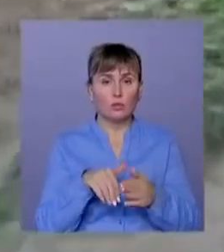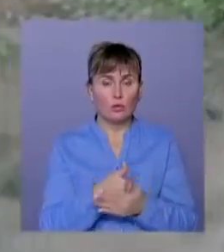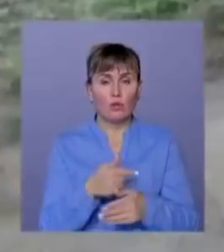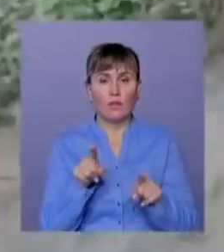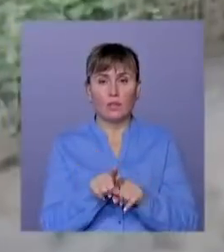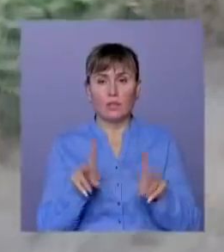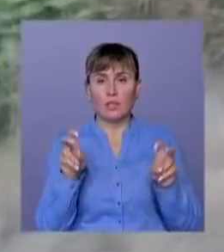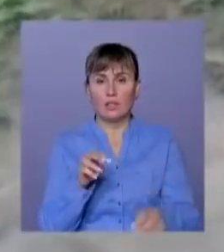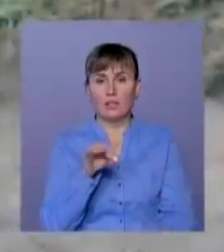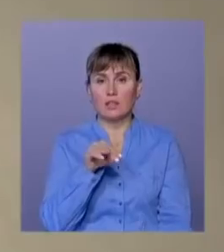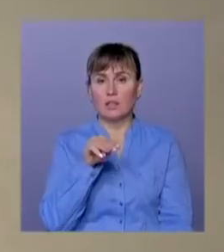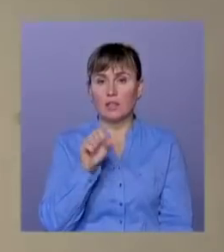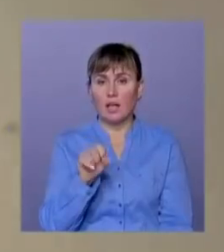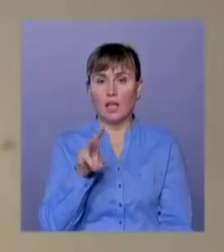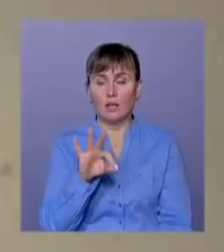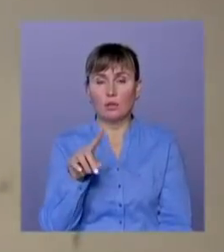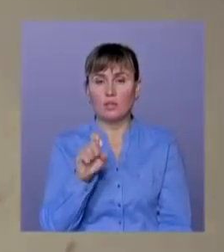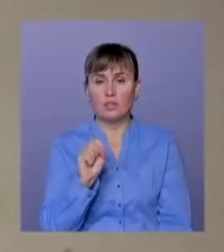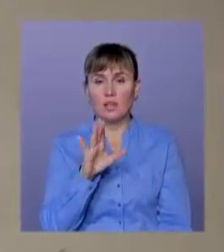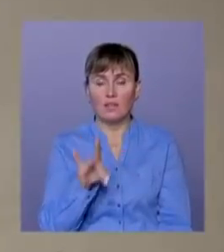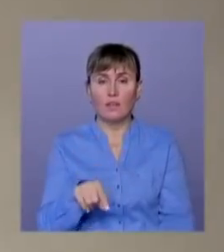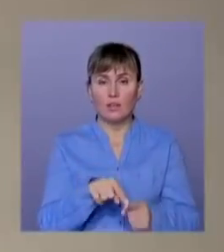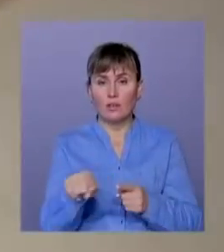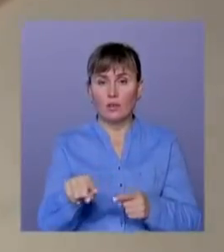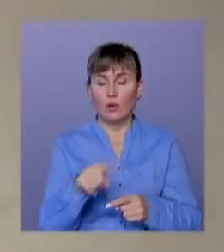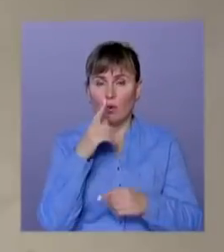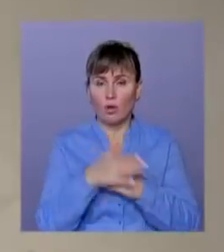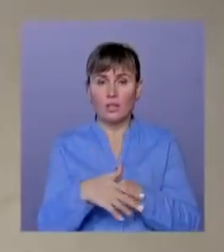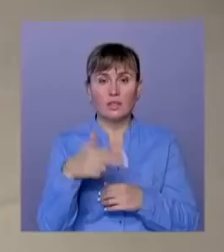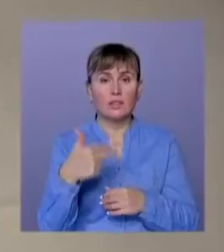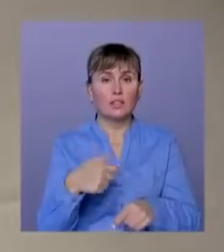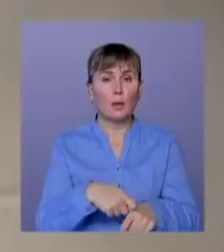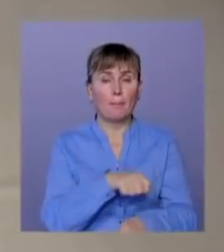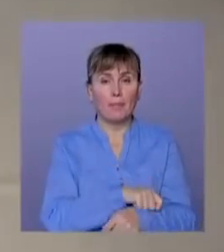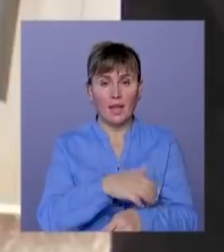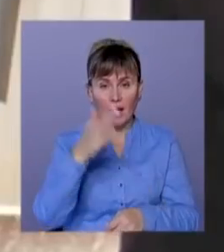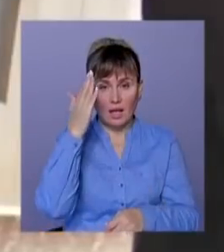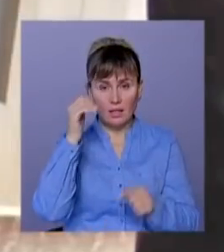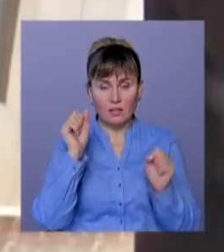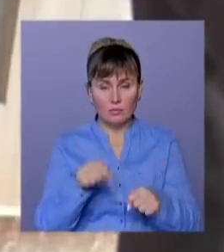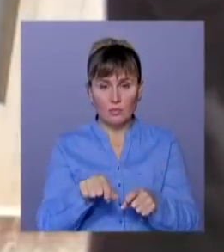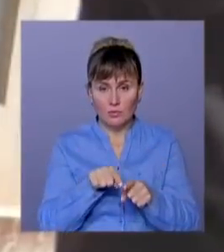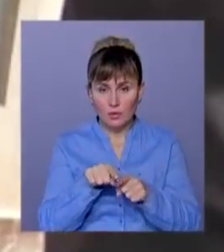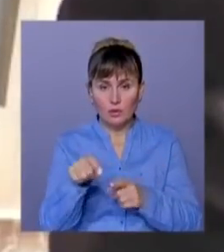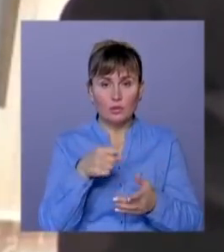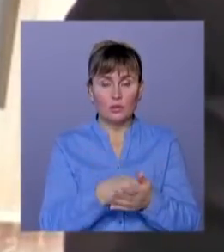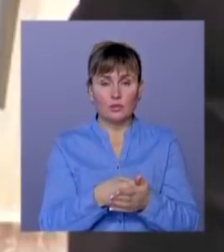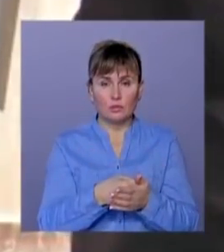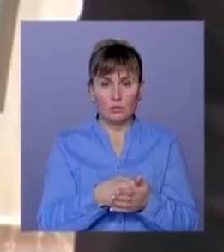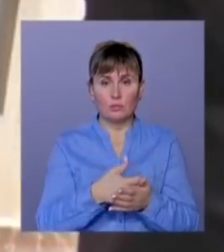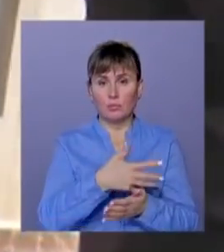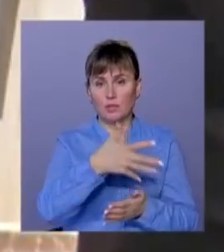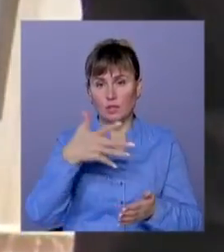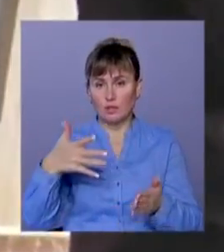таксону титанозавров. При жизни длина ящера достигала 30 метров. Головой он смог бы дотянуться до крыши пятиэтажного